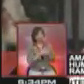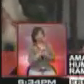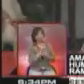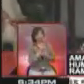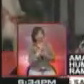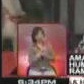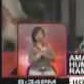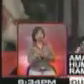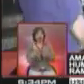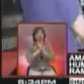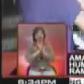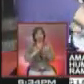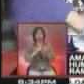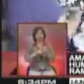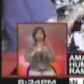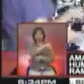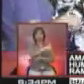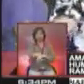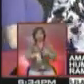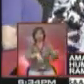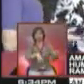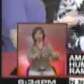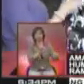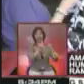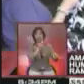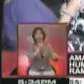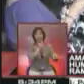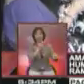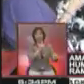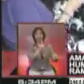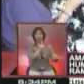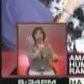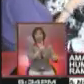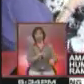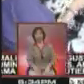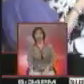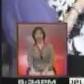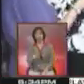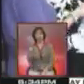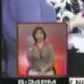protection order laban kina Annabel Rama at sa anak nitong si Rufa Gutierrez.